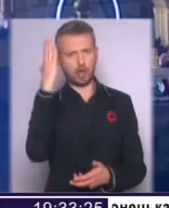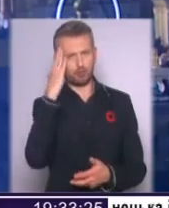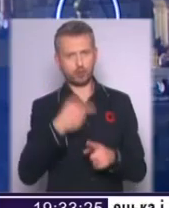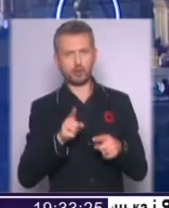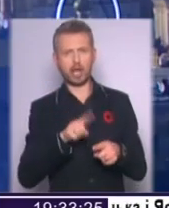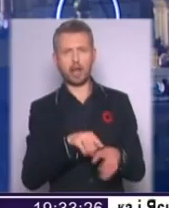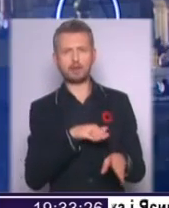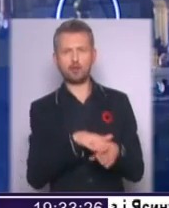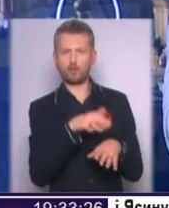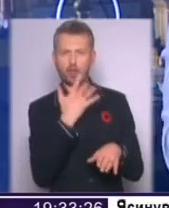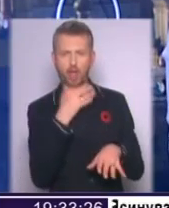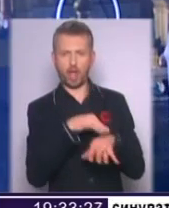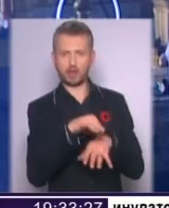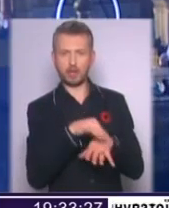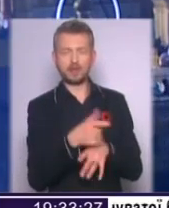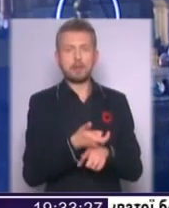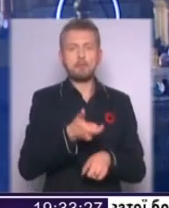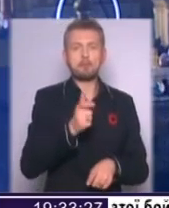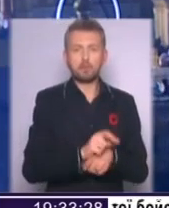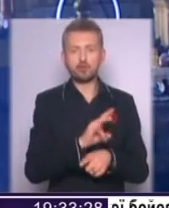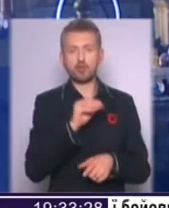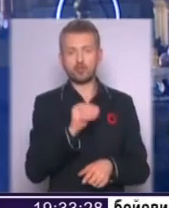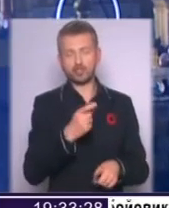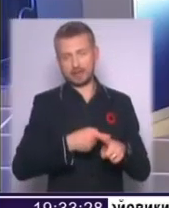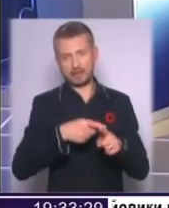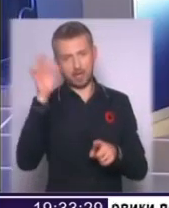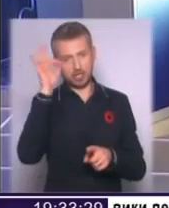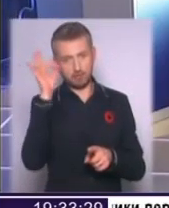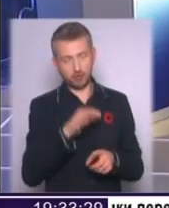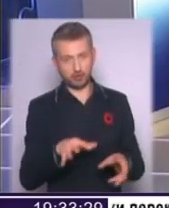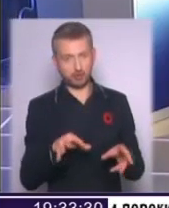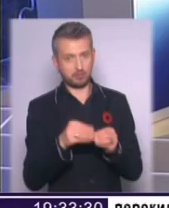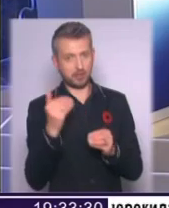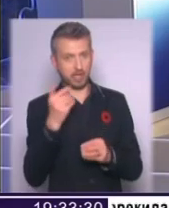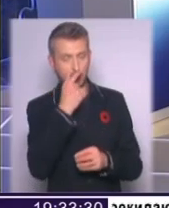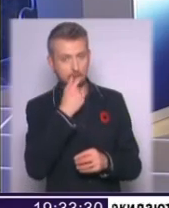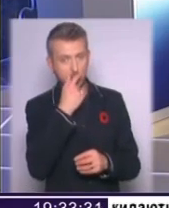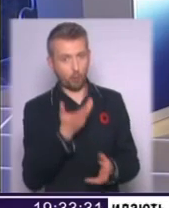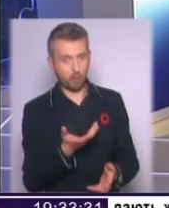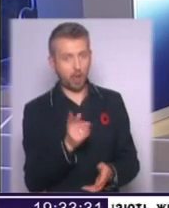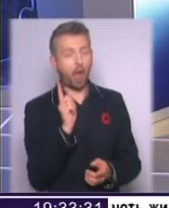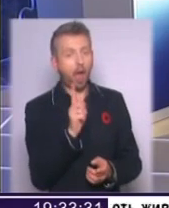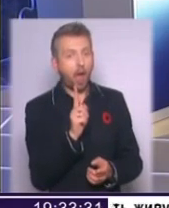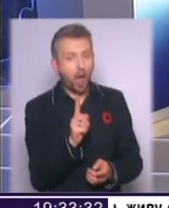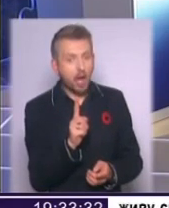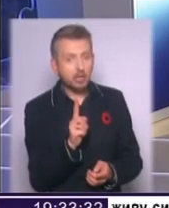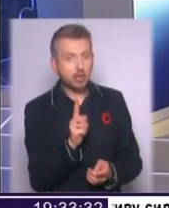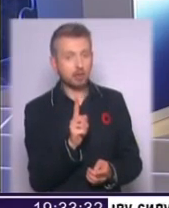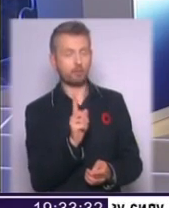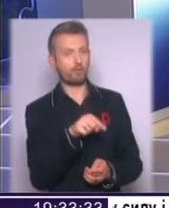геноцид навіть більше, ніж нацистська Німеччина з Гітлером з її. Але тим не менше, вони